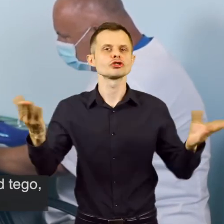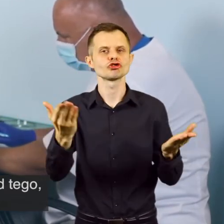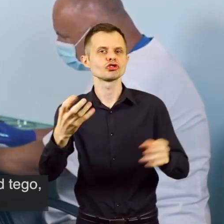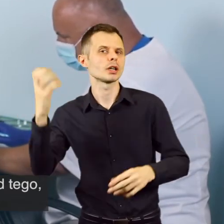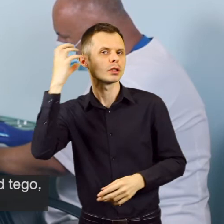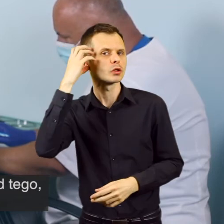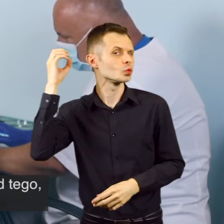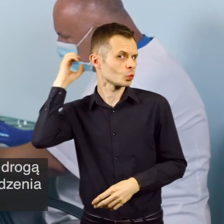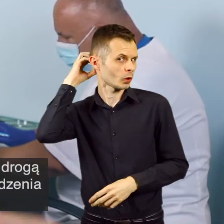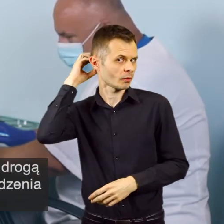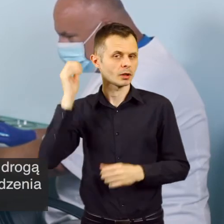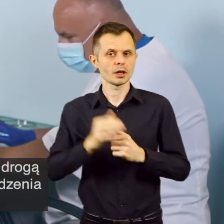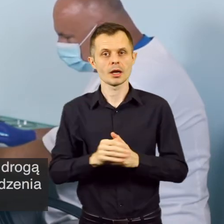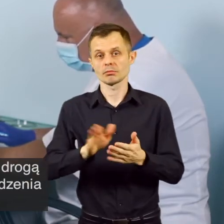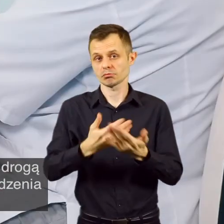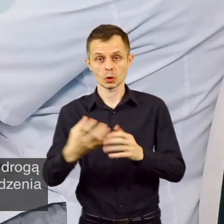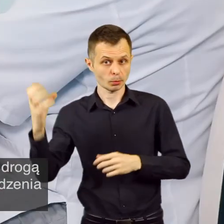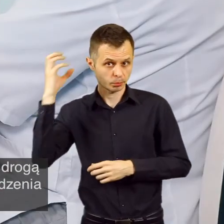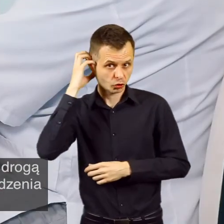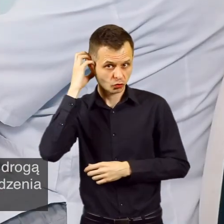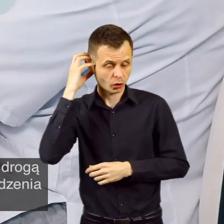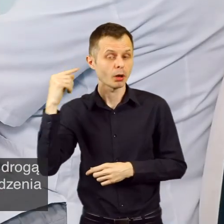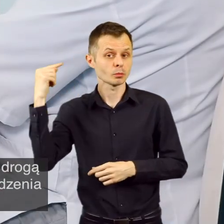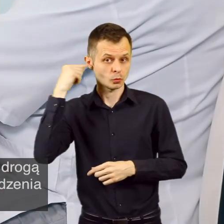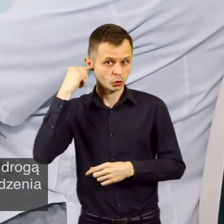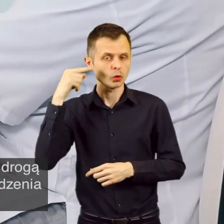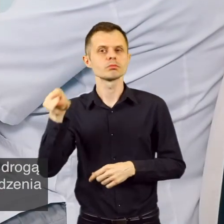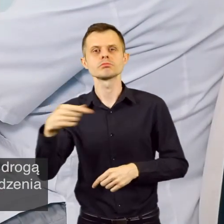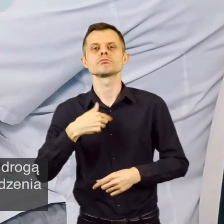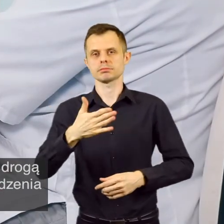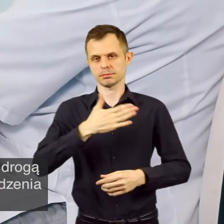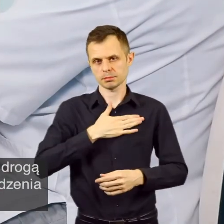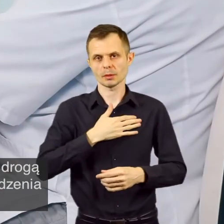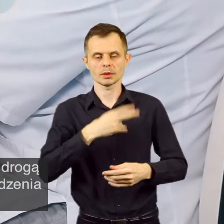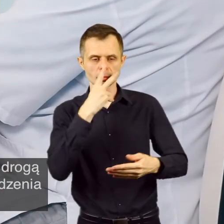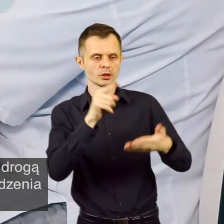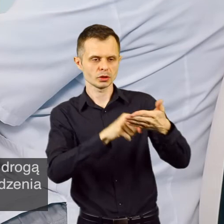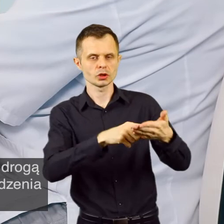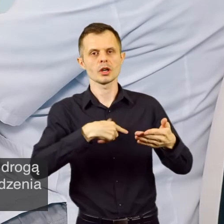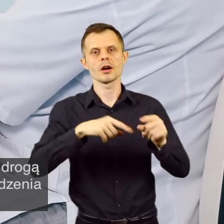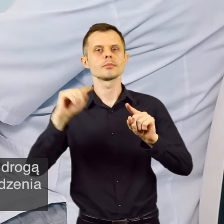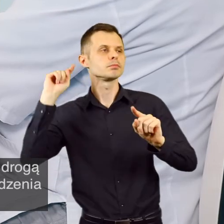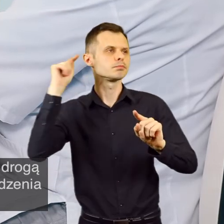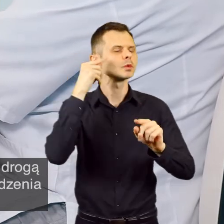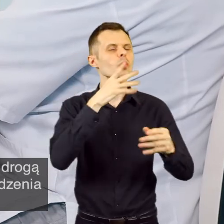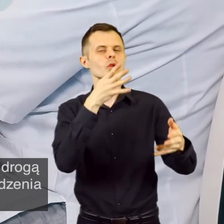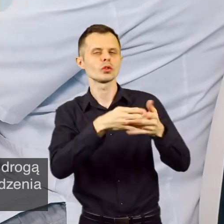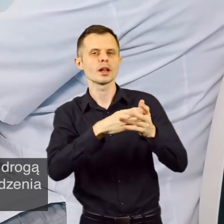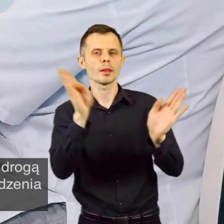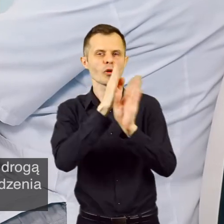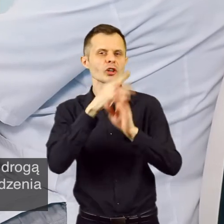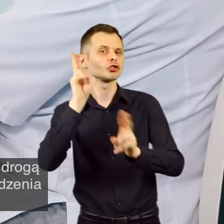zostanie przyłożona słuchawka, czy też do przewodu słuchowego. To wtedy mamy określoną przewodnictwo drogą